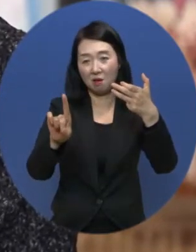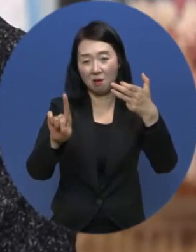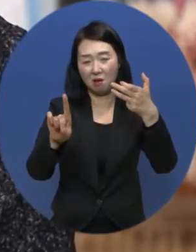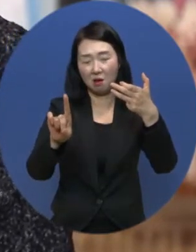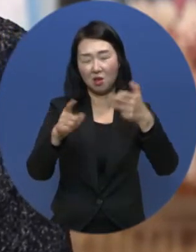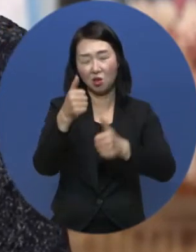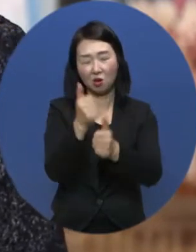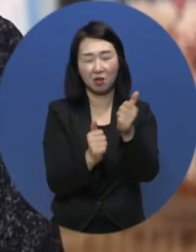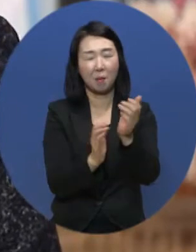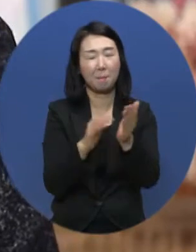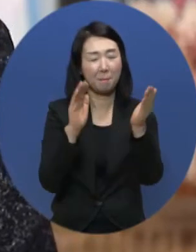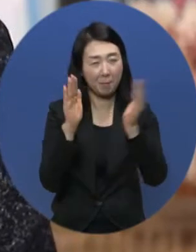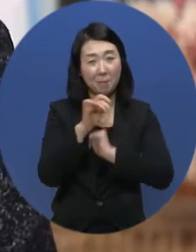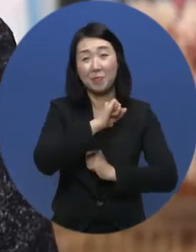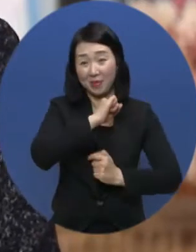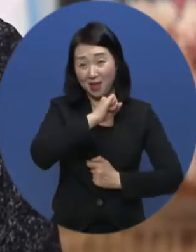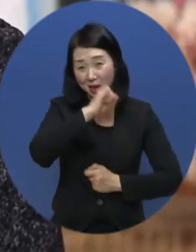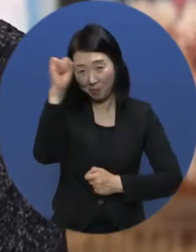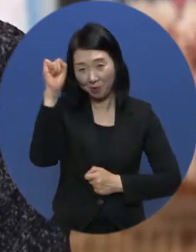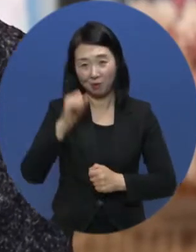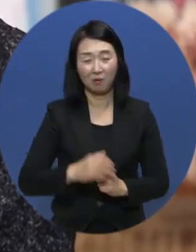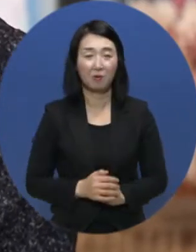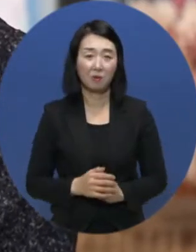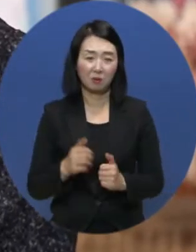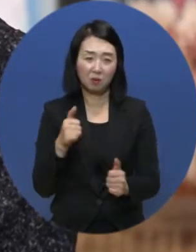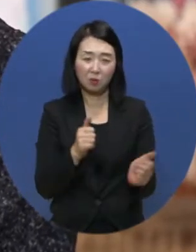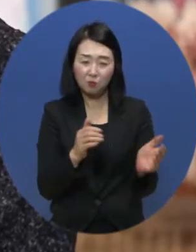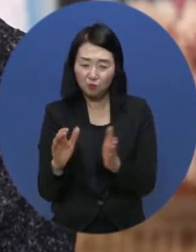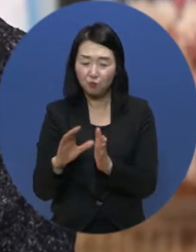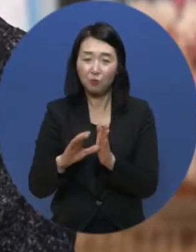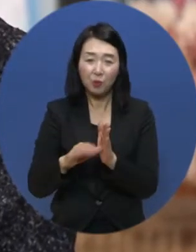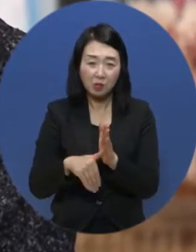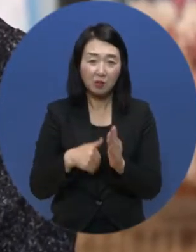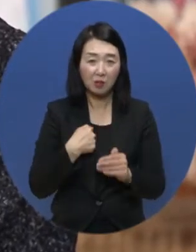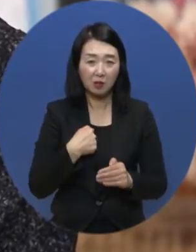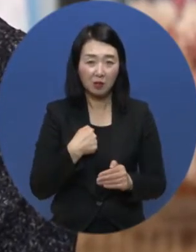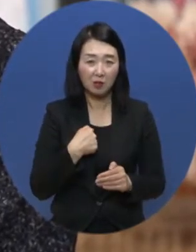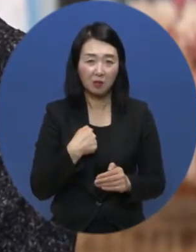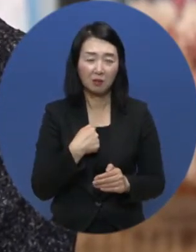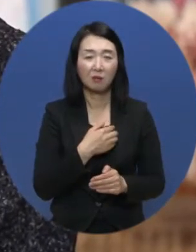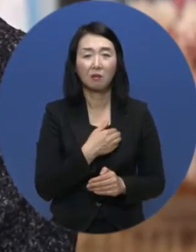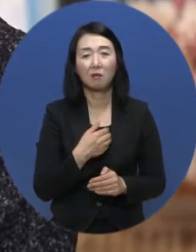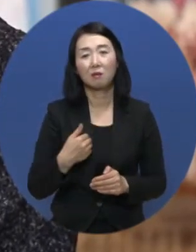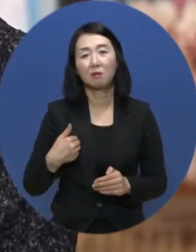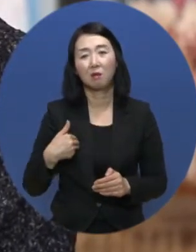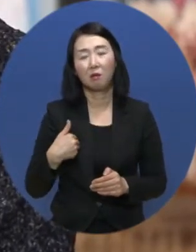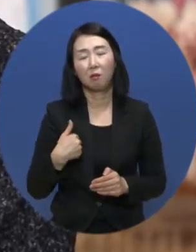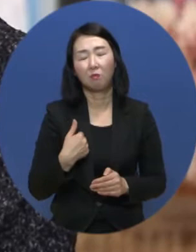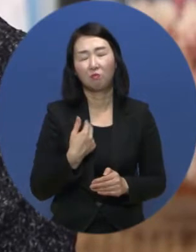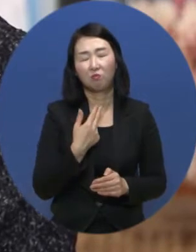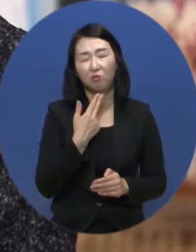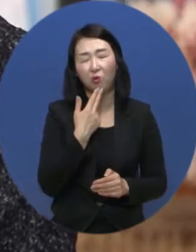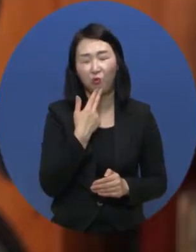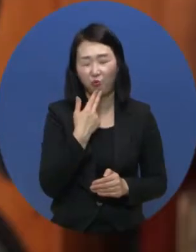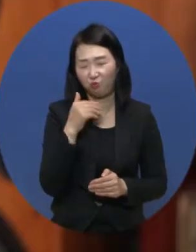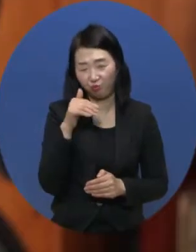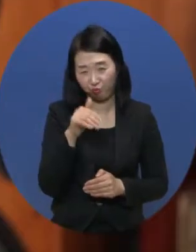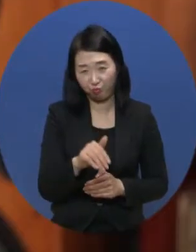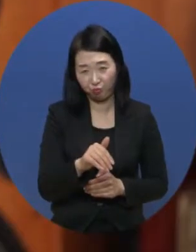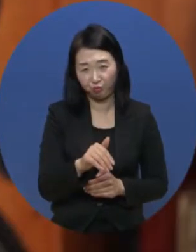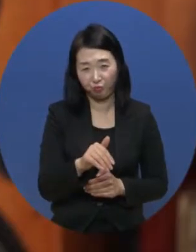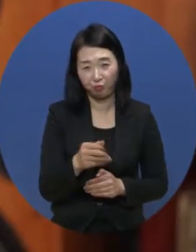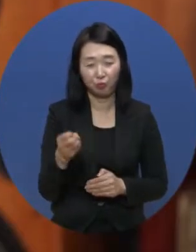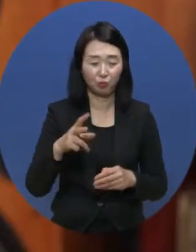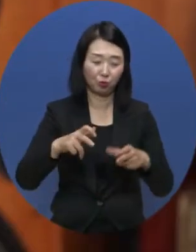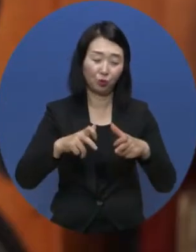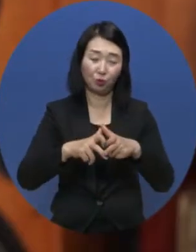올렸었습니다. 사실 그 시험을 준비하고 응시했던 시절에 자신감이 굉장히 떨어져 있었고, 뭐 휠체어를